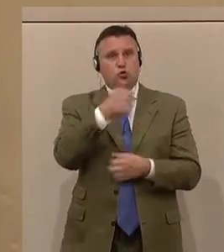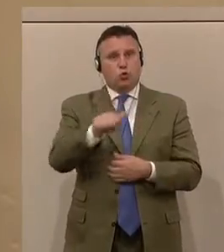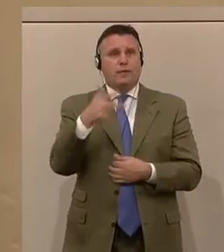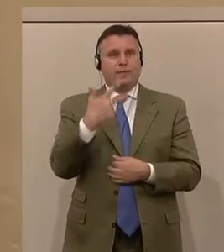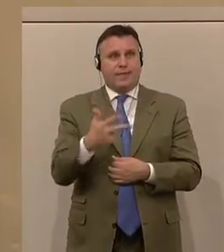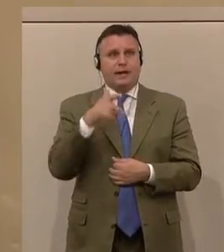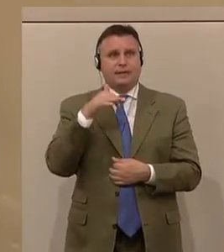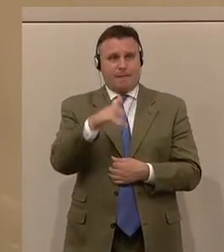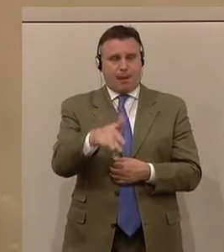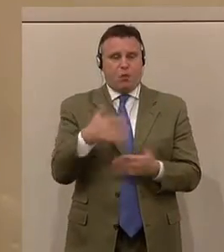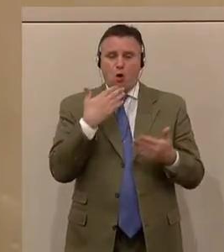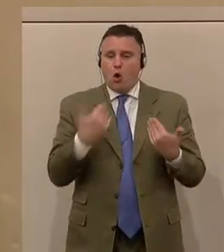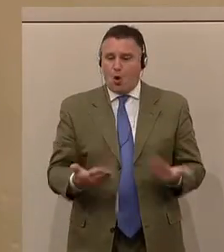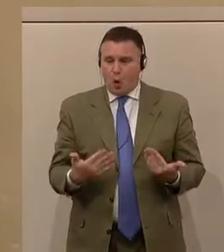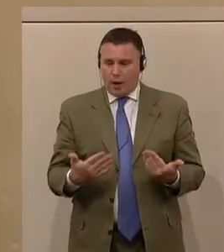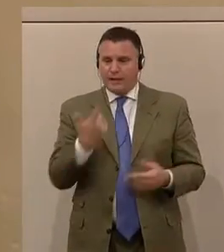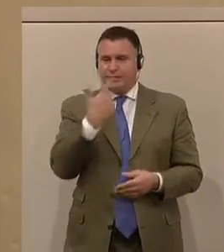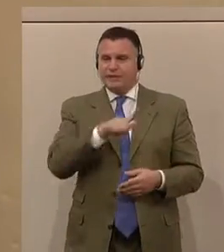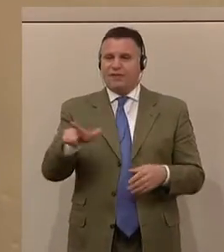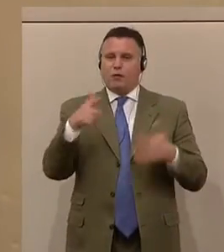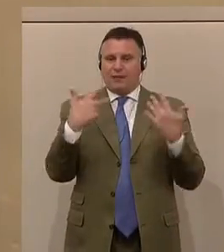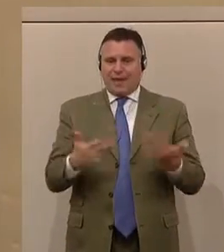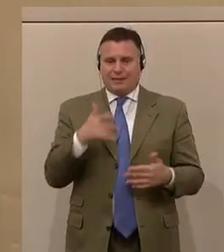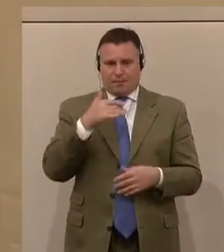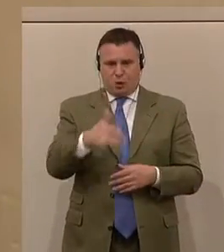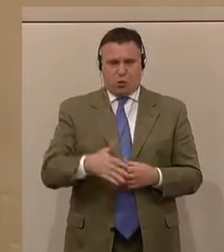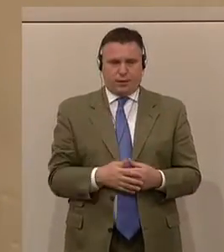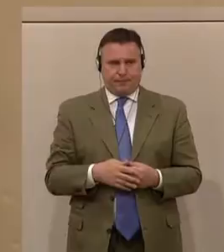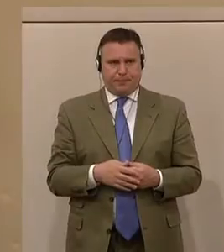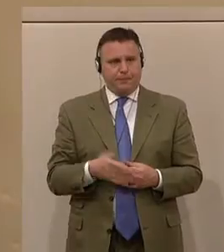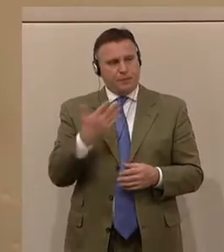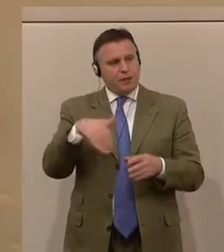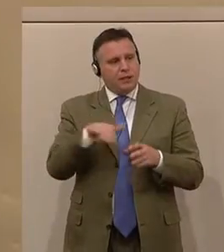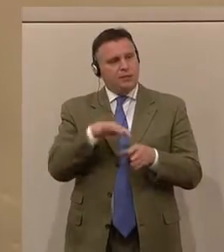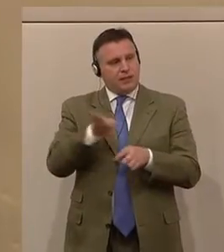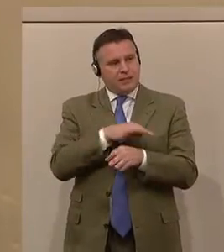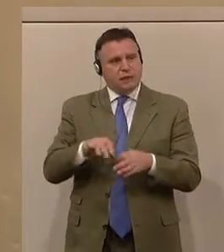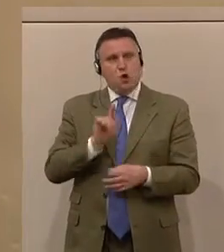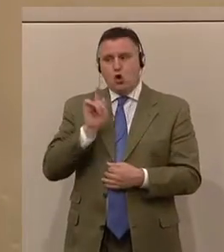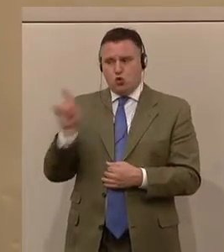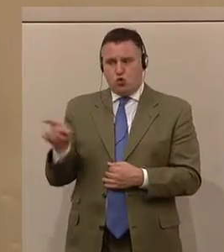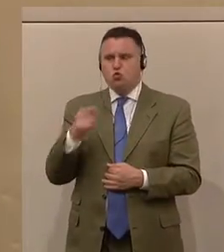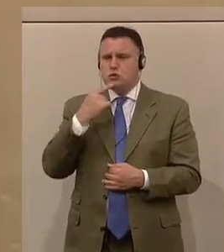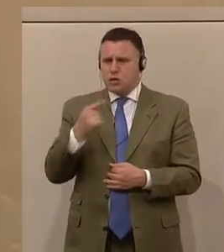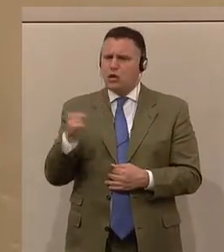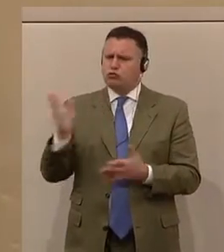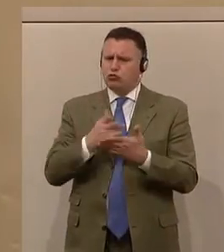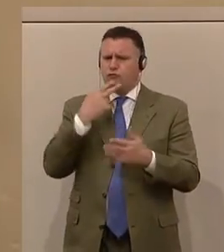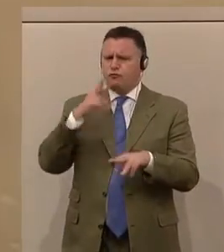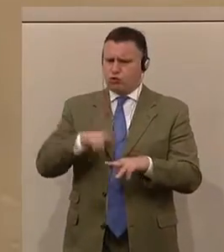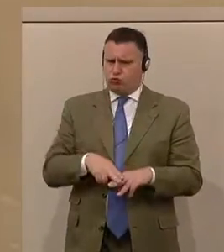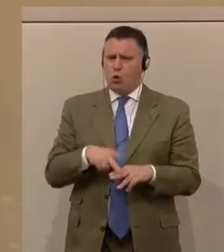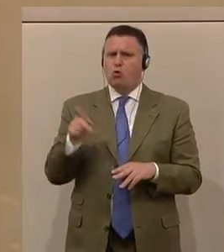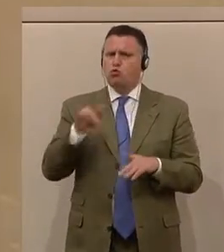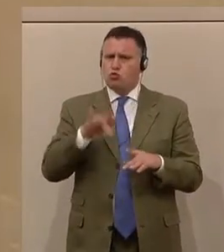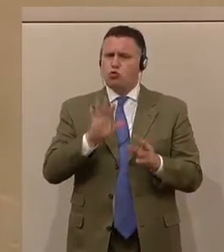130 Millionen betragen, im heurigen Jahr 280 Millionen. Herr Vizekanzler, du hast uns versichert und angekündigt, dass du